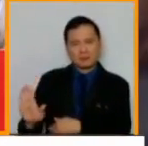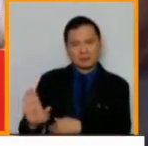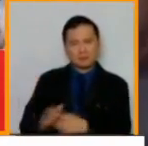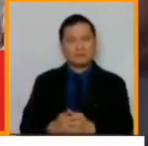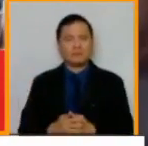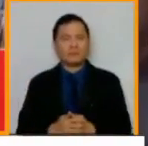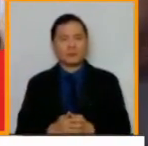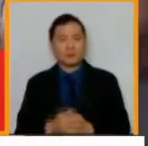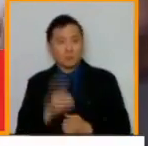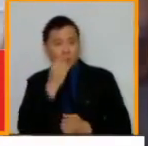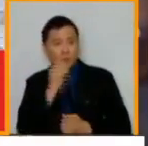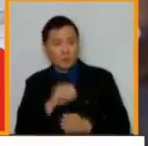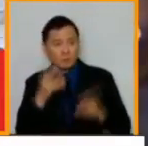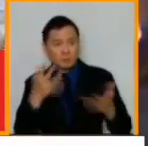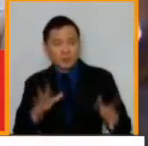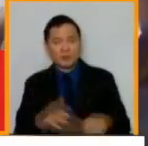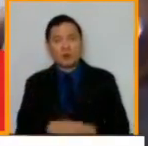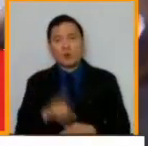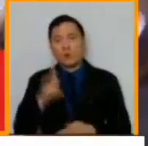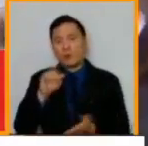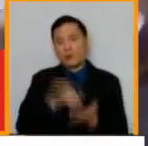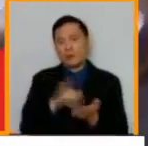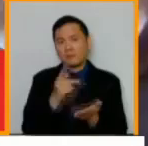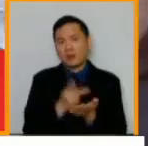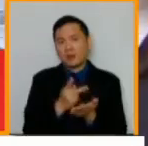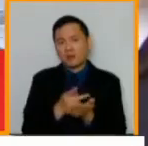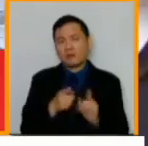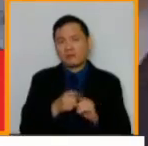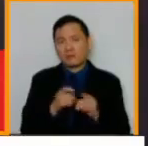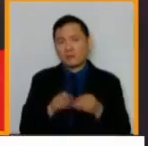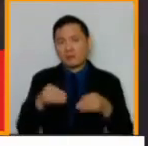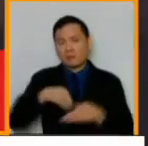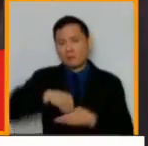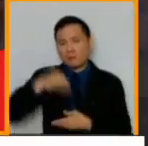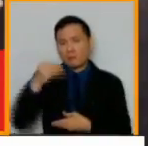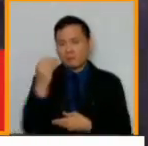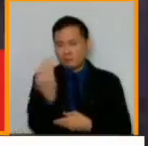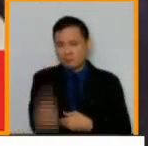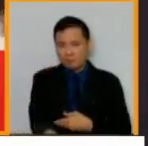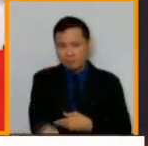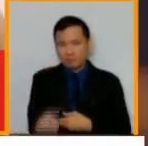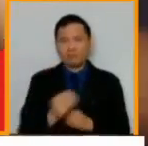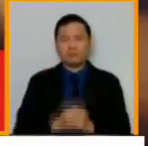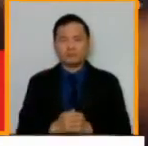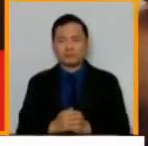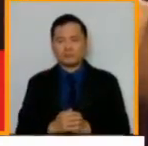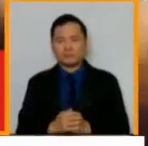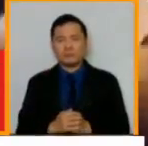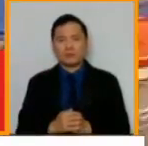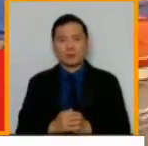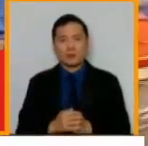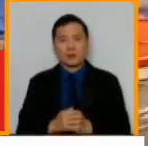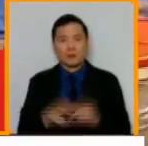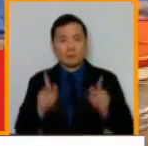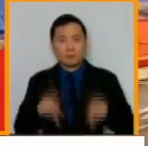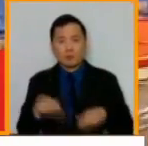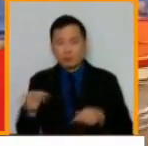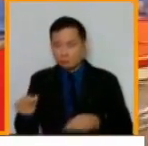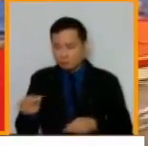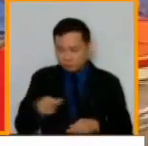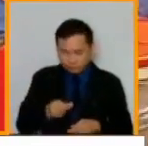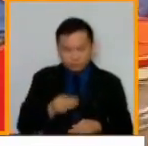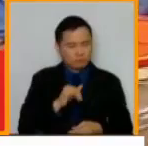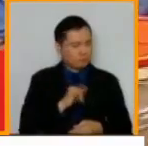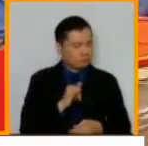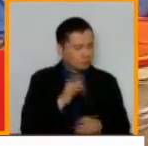ng 1,000 piso ang lalaki mula sa bag at inilapag ito sa counter. Kinuha ng cashier ang bayad at humanap ng panukli. Ang lalaki